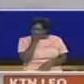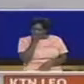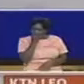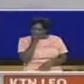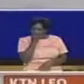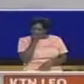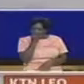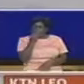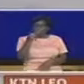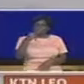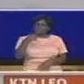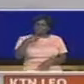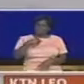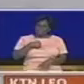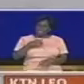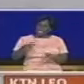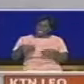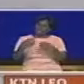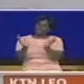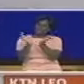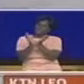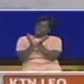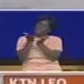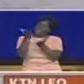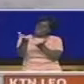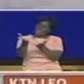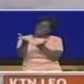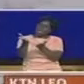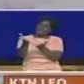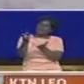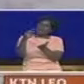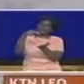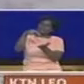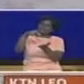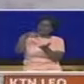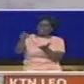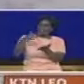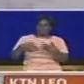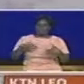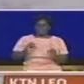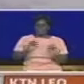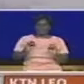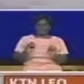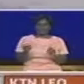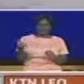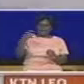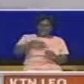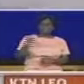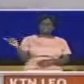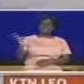mimi naweza kumpa stadium ukende huko. Hapa kuna watu huko. Wewe njoo hapa